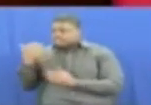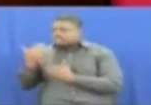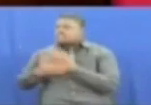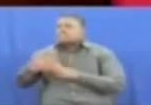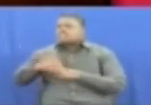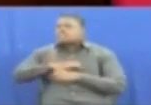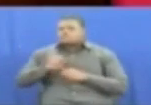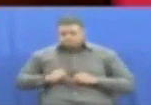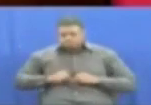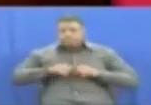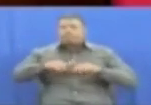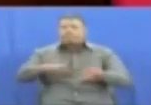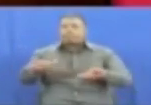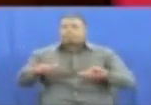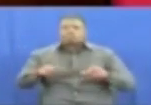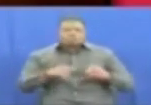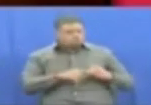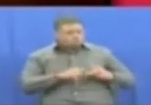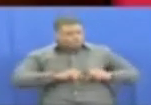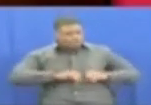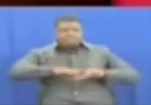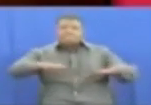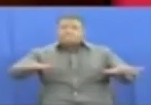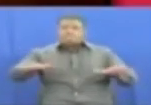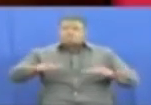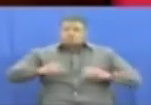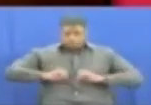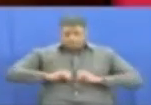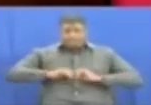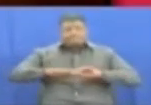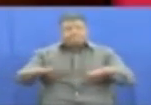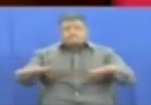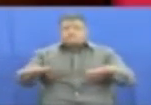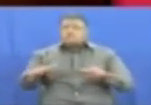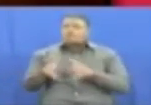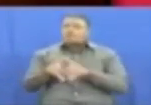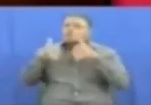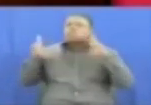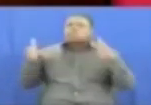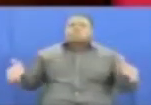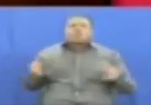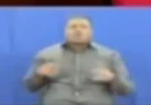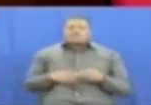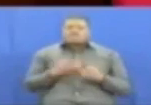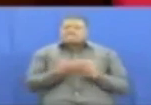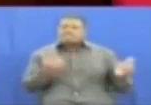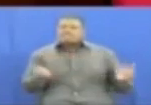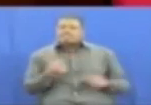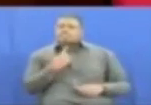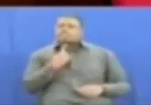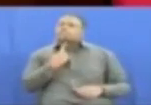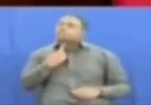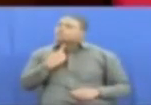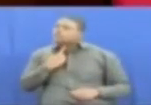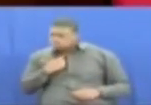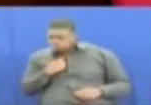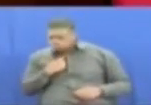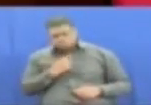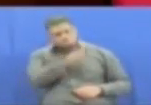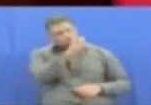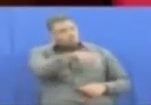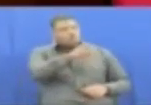mafuriko, yako maeneo ambayo mafuriko yamekuwa ni makubwa sana na yamesababisha maumivu makubwa sana kwa wananchi